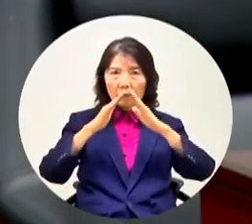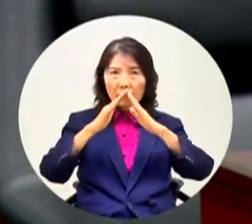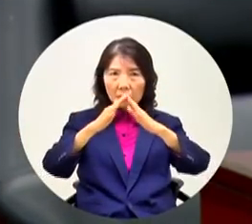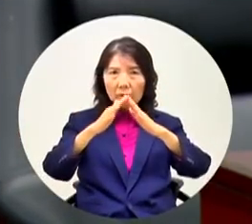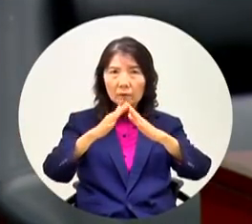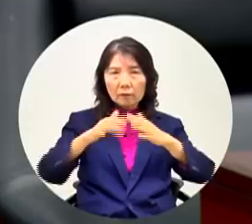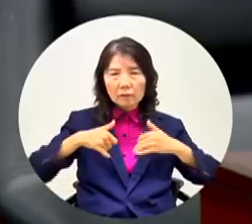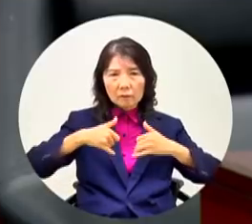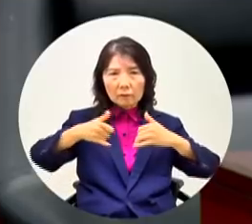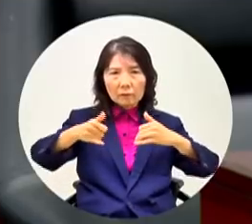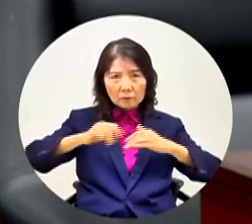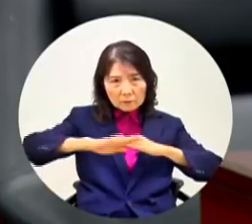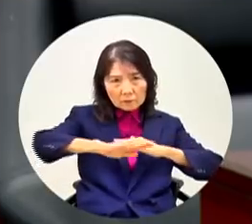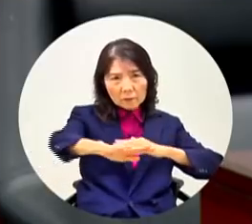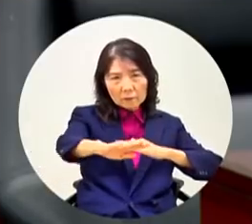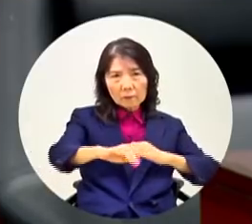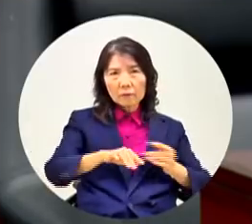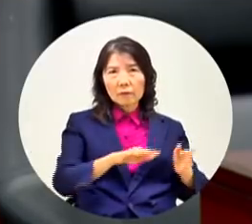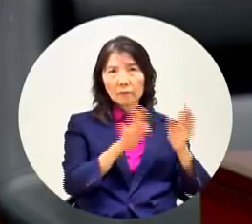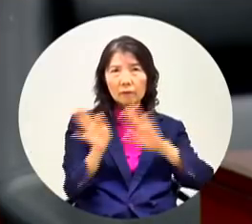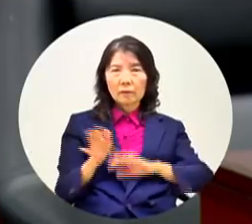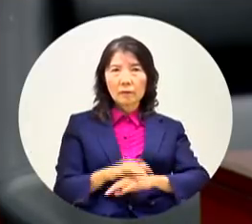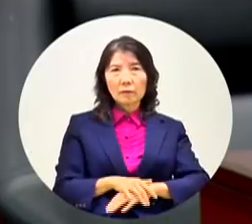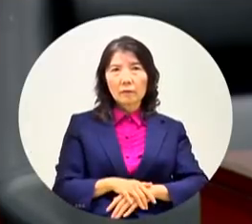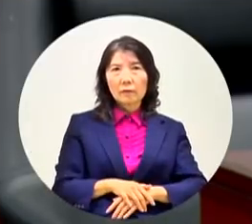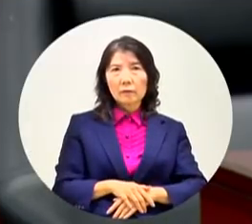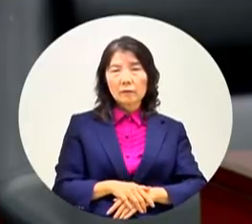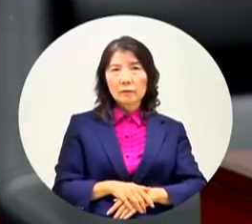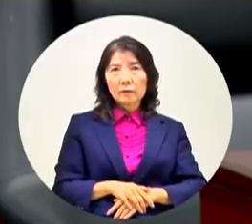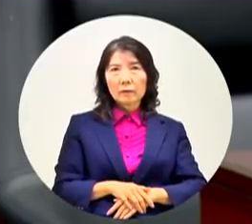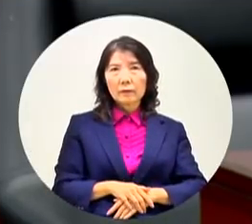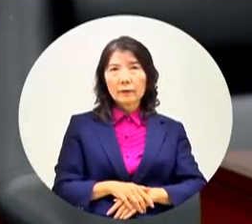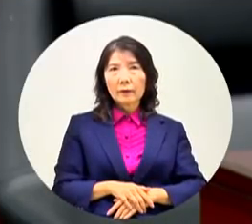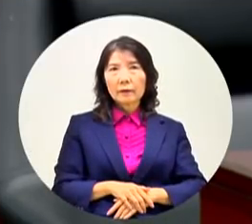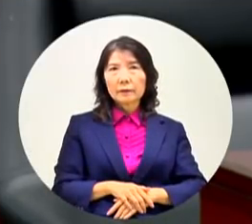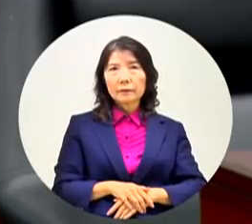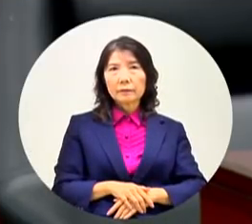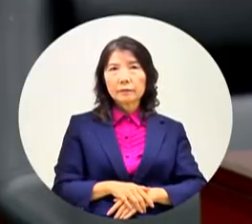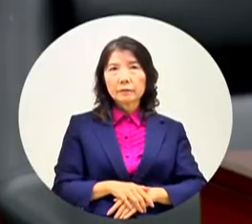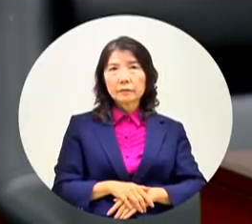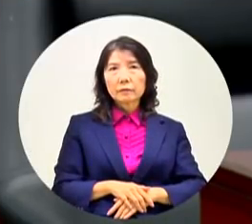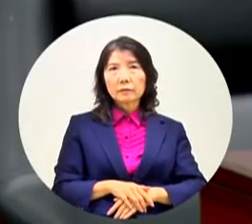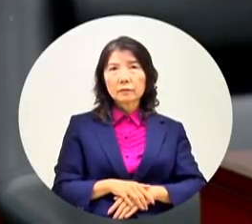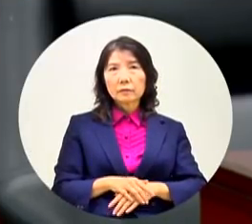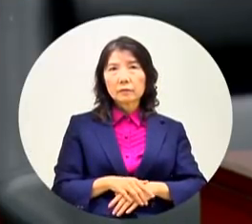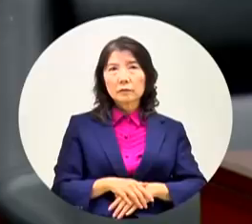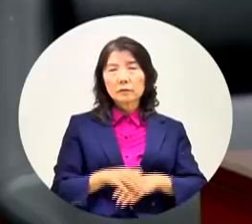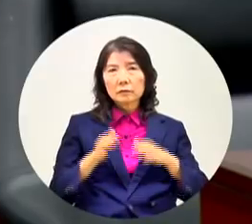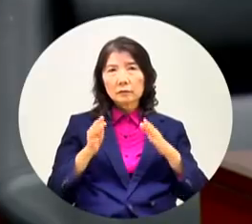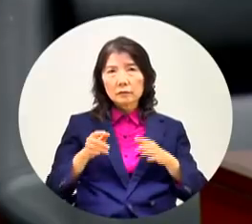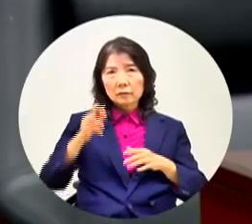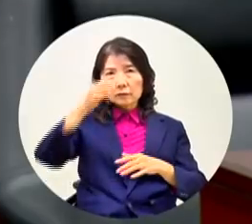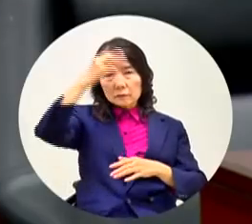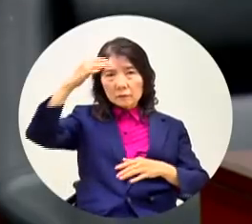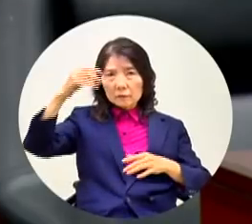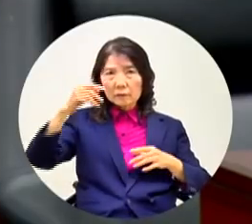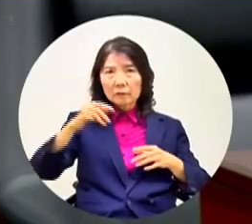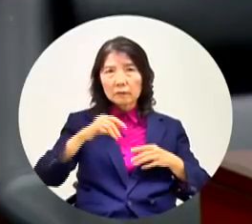路平的部分，应该是我是用凤山中仑社区来做举例，哈，咱